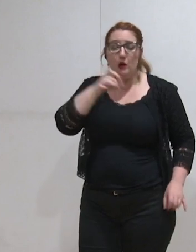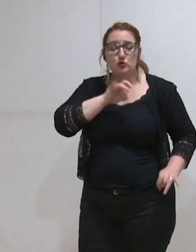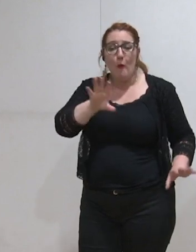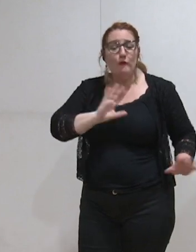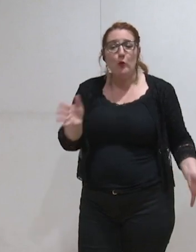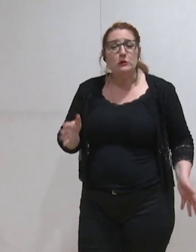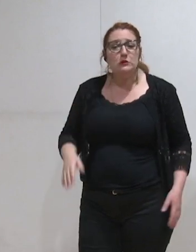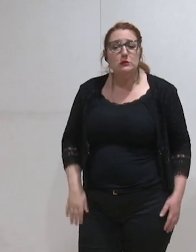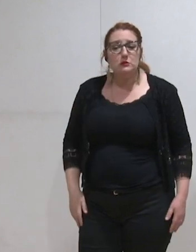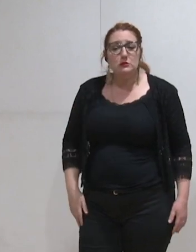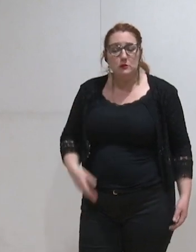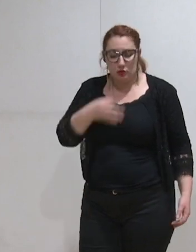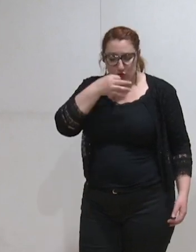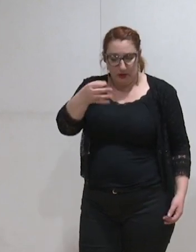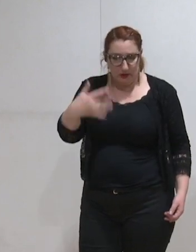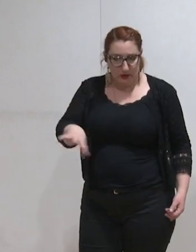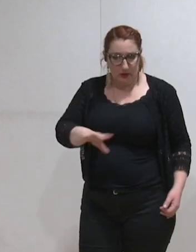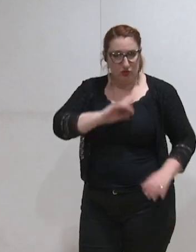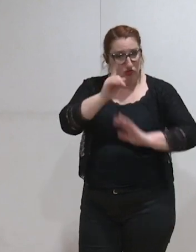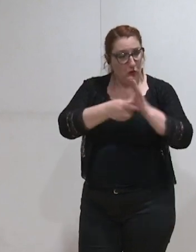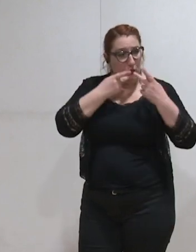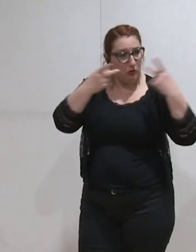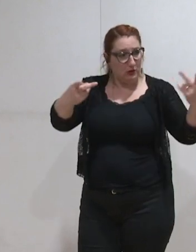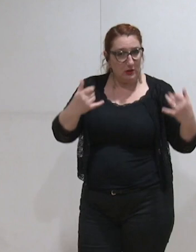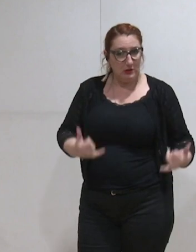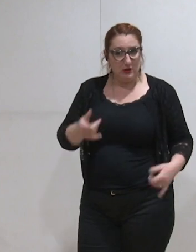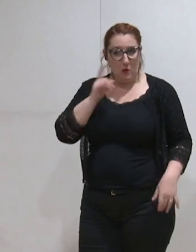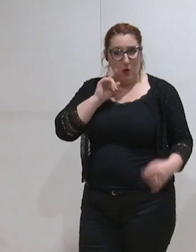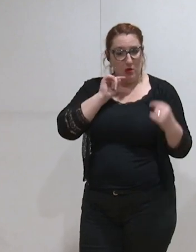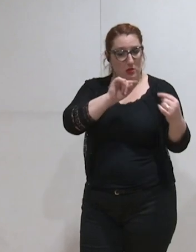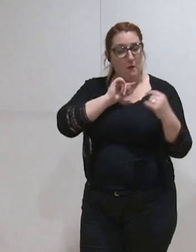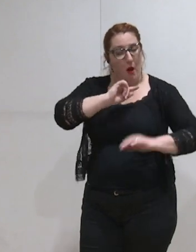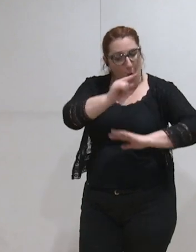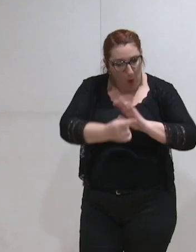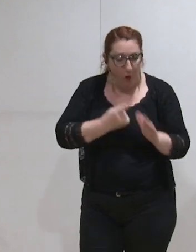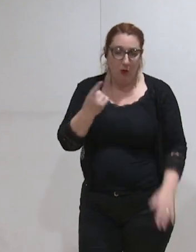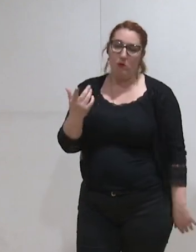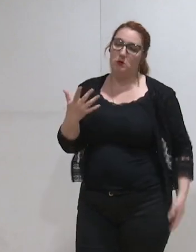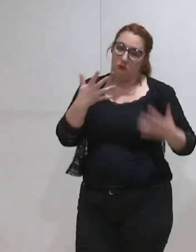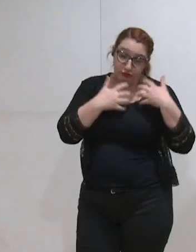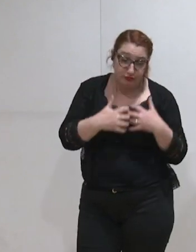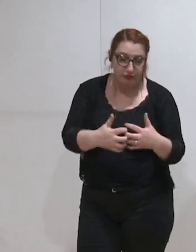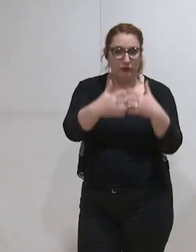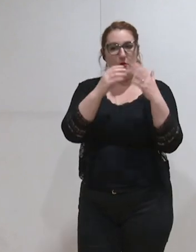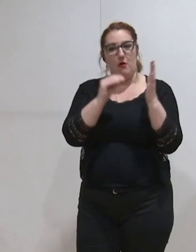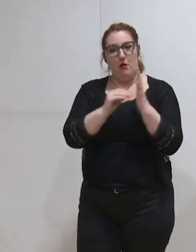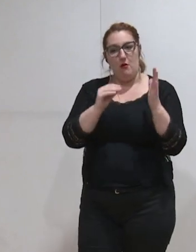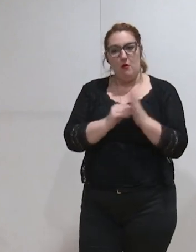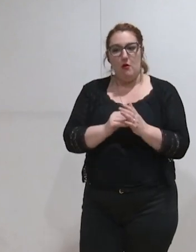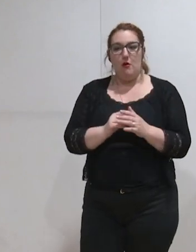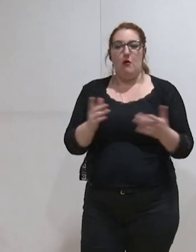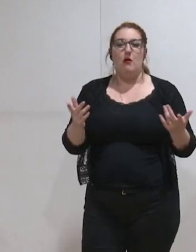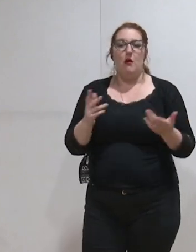et donc ça je l'ai dit et je le redis ici parce que le débat repart sur cette notion de on on répartie la